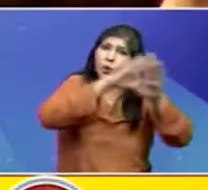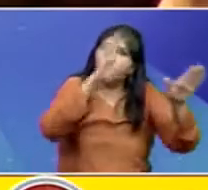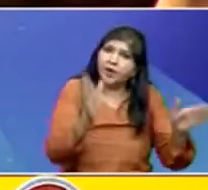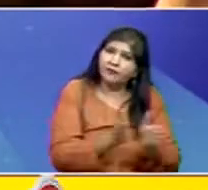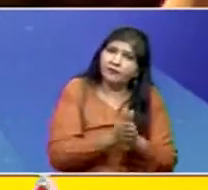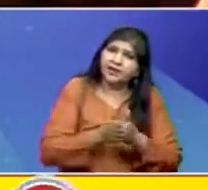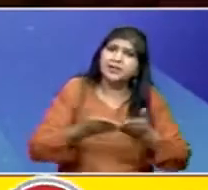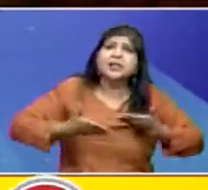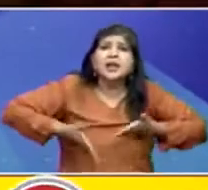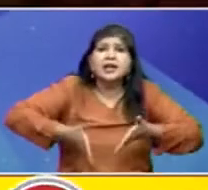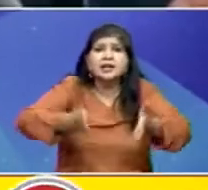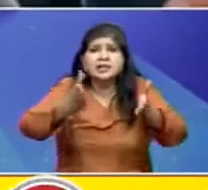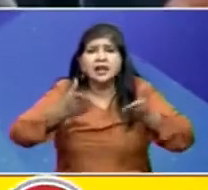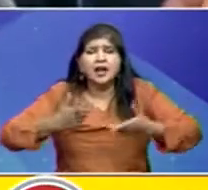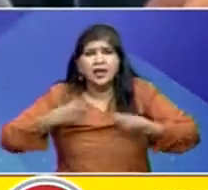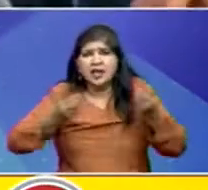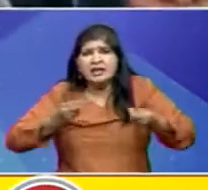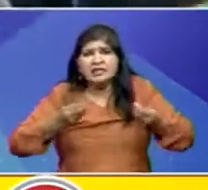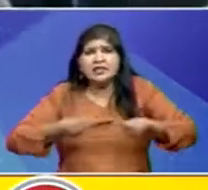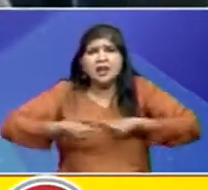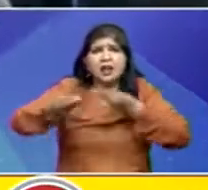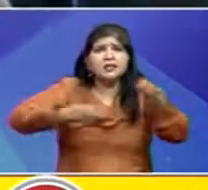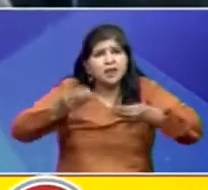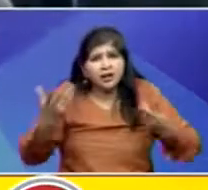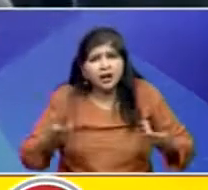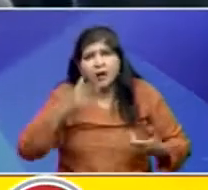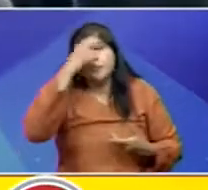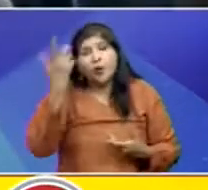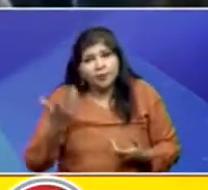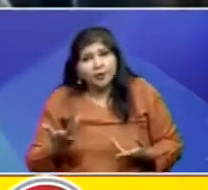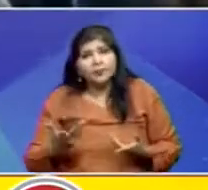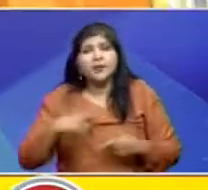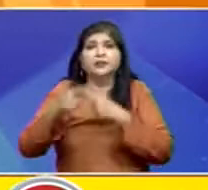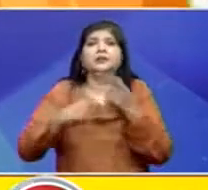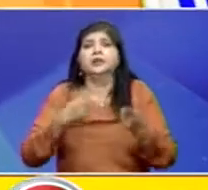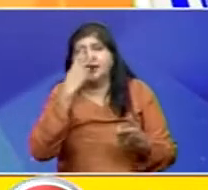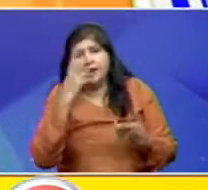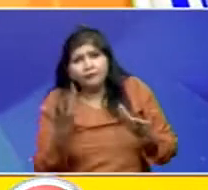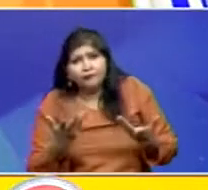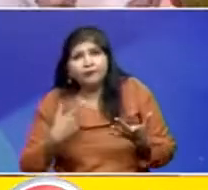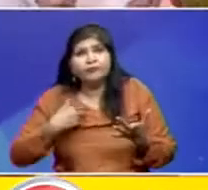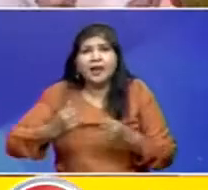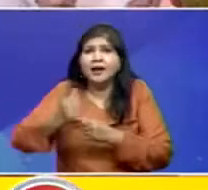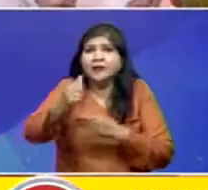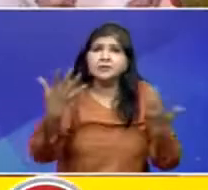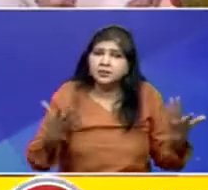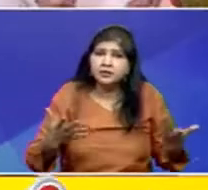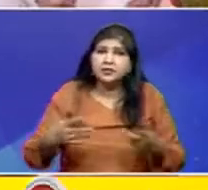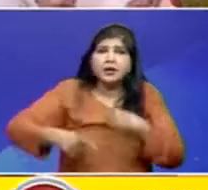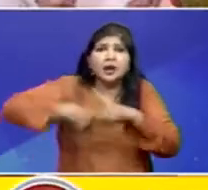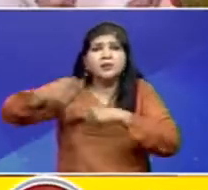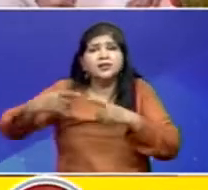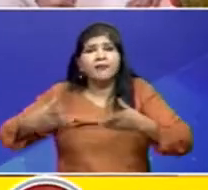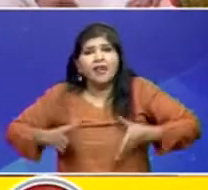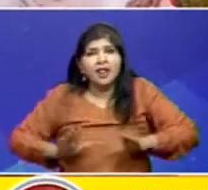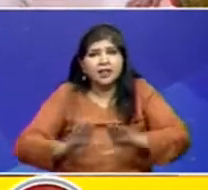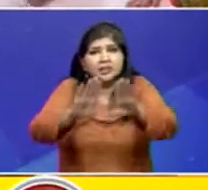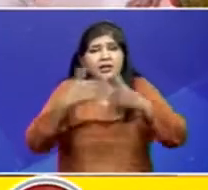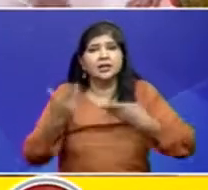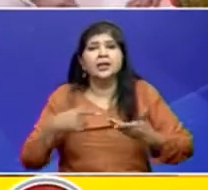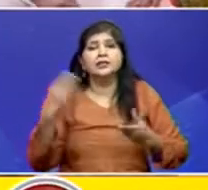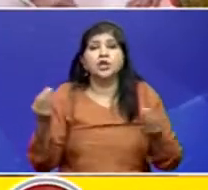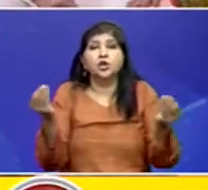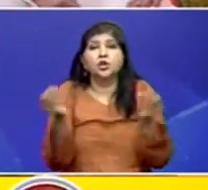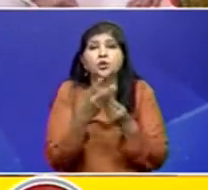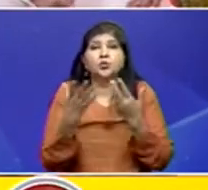को दिव्यांगों के लिए सुलब बनाने के लिए लगातार प्यास कर रहा है देश में ऐसे कई स्टार्ट अप्स